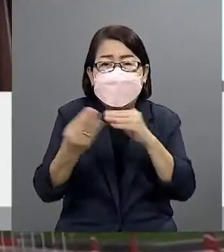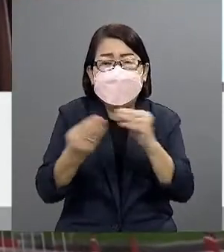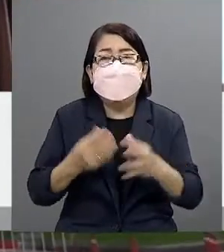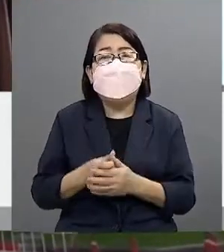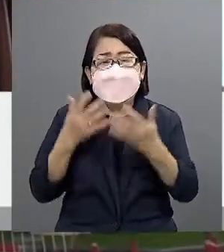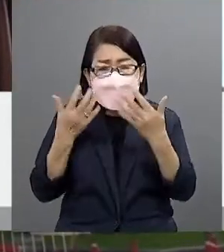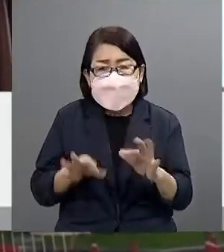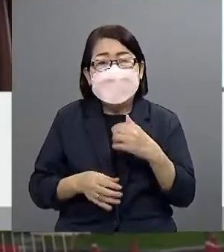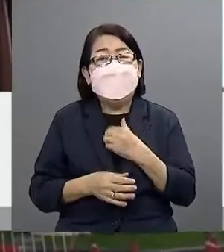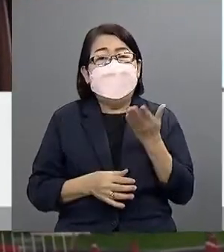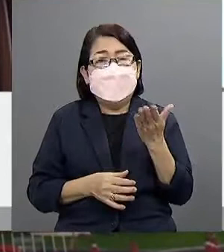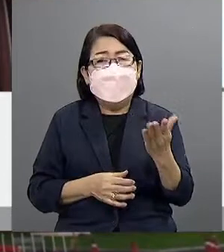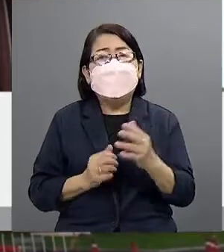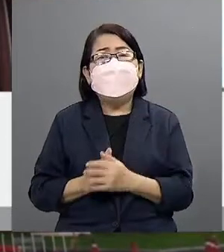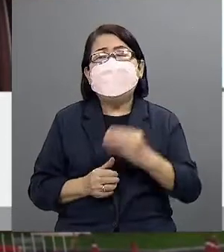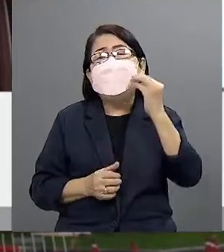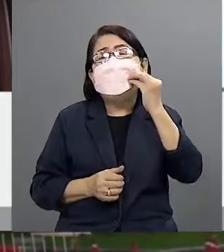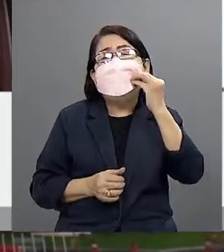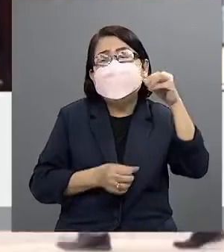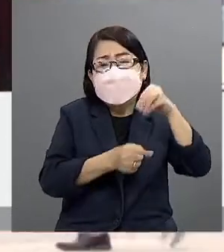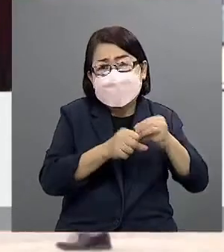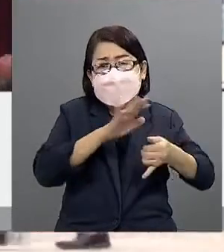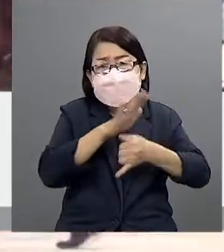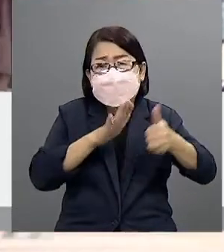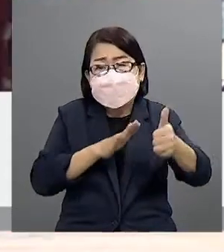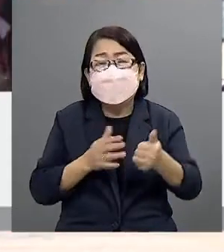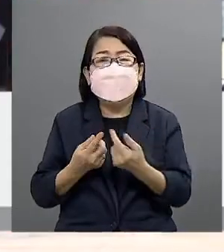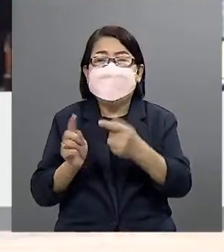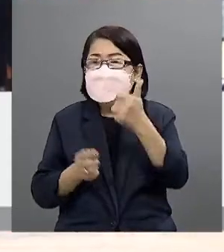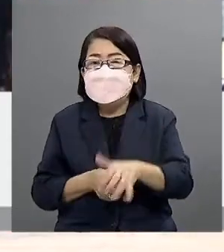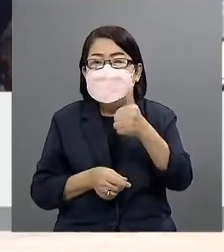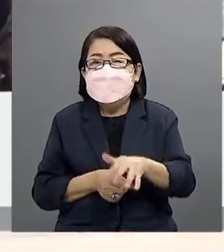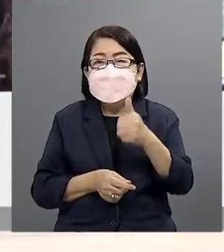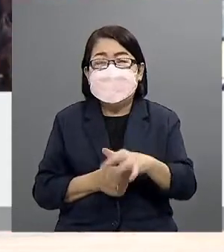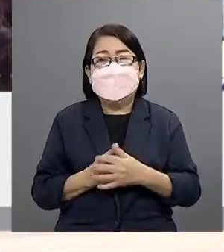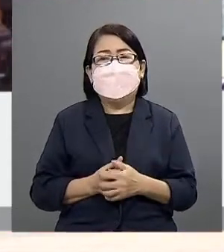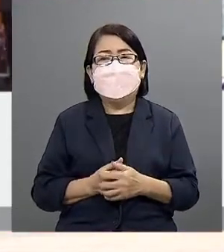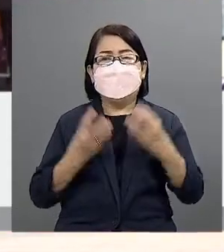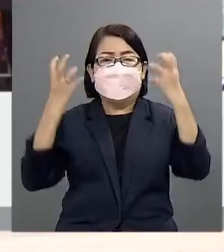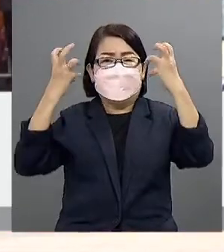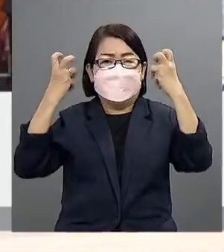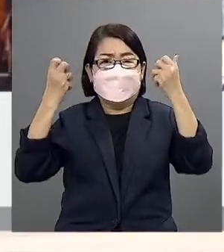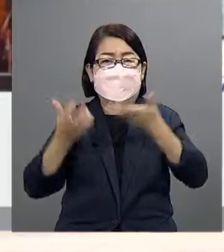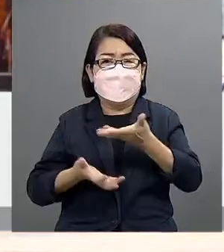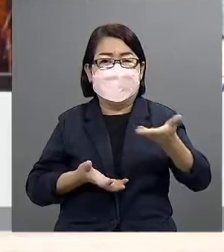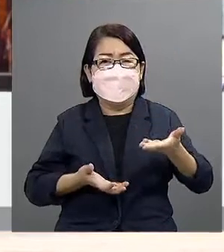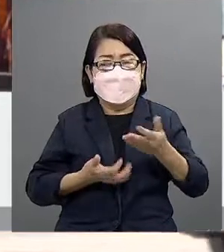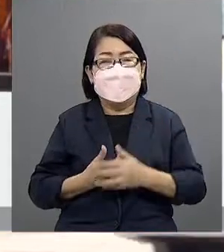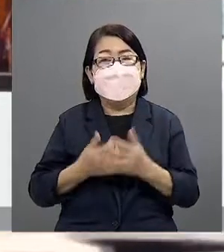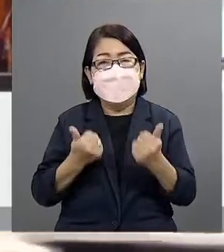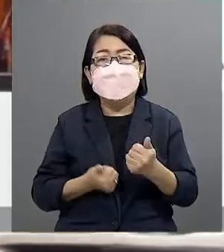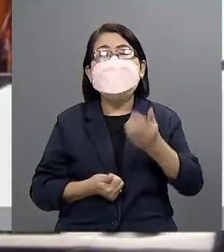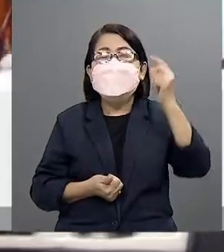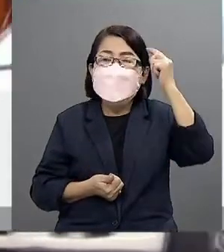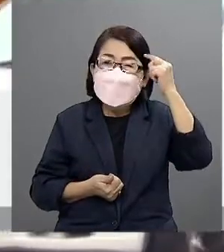ลับไปกักตัวที่บ้านแล้วแต่เจ้าหน้าที่ไม่ยอมค่ะหลายๆคนก็เลยเครียดล่าสุดเจ้าหน้าที่รับทราบปัญหาแล้วนะ